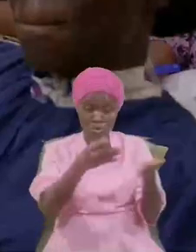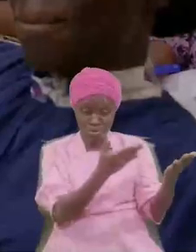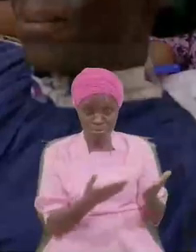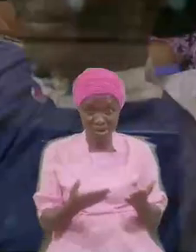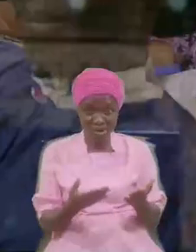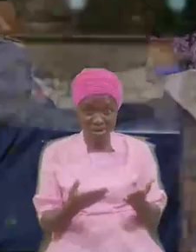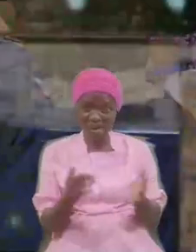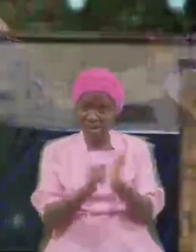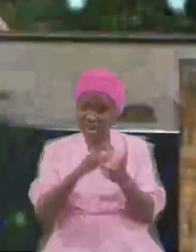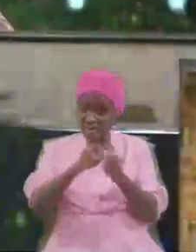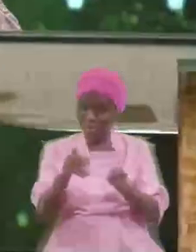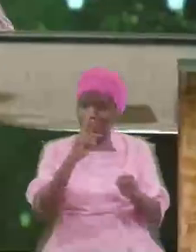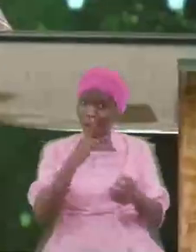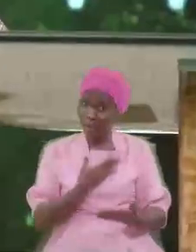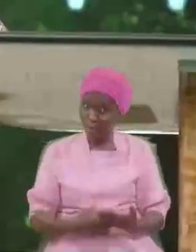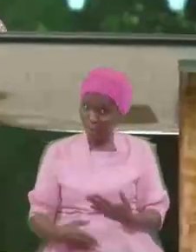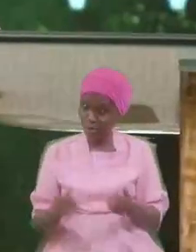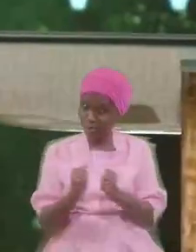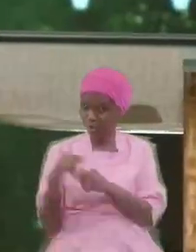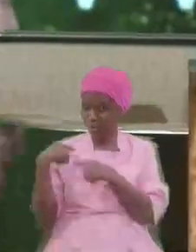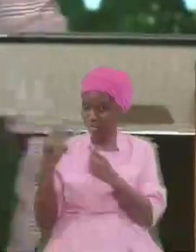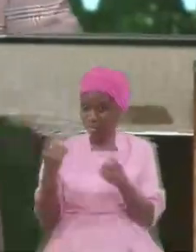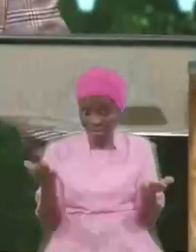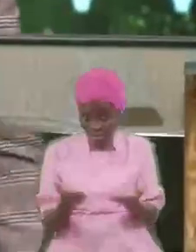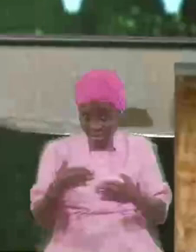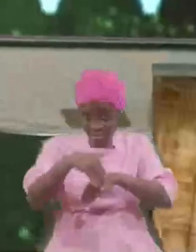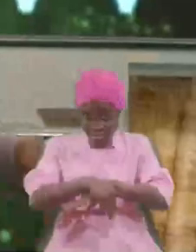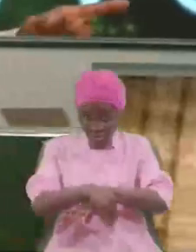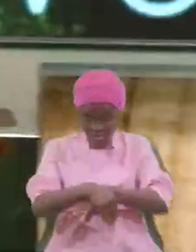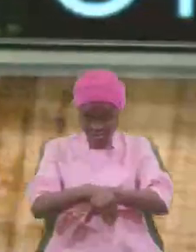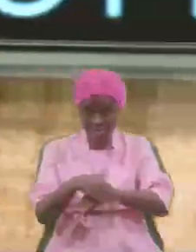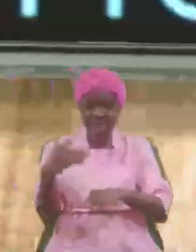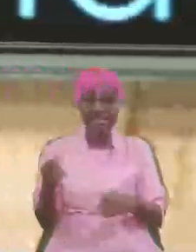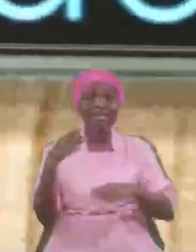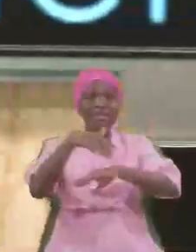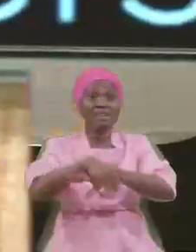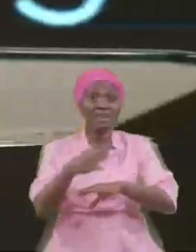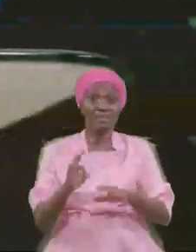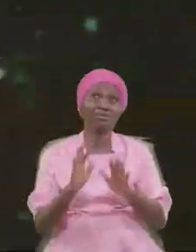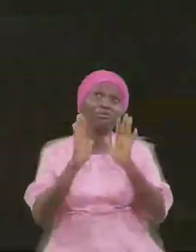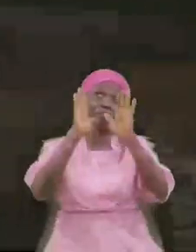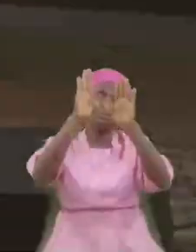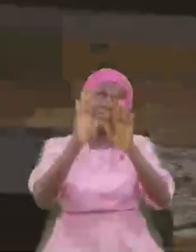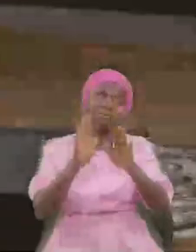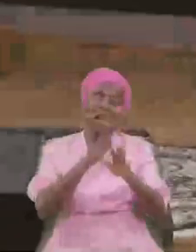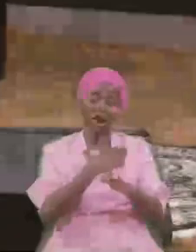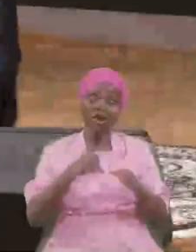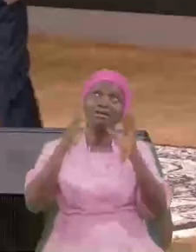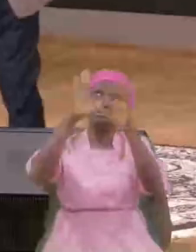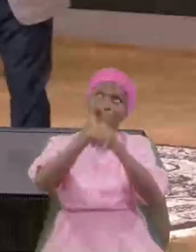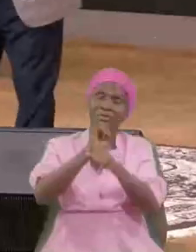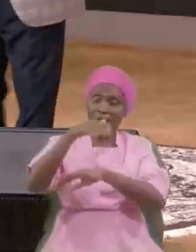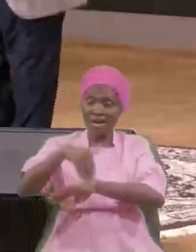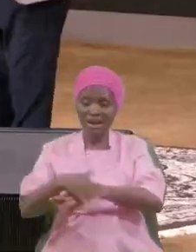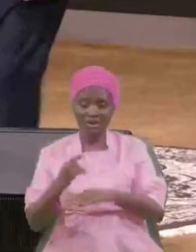avec lequel vous êtes venu, le problème avec lequel vous êtes né, voici la soirée de signes de prodiges, voici